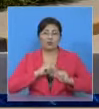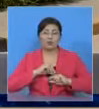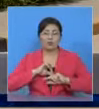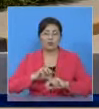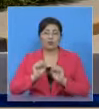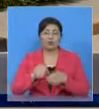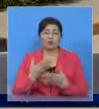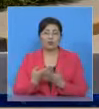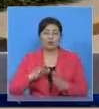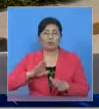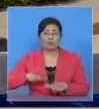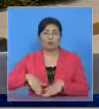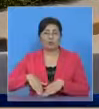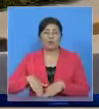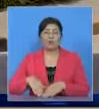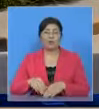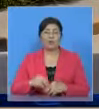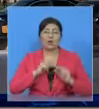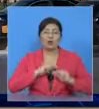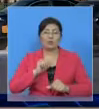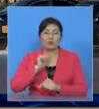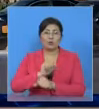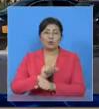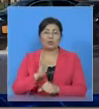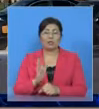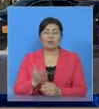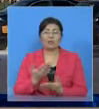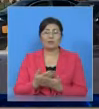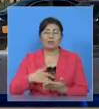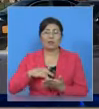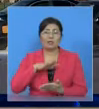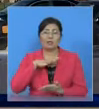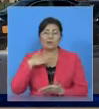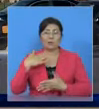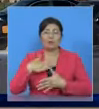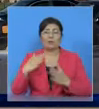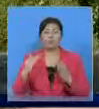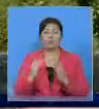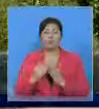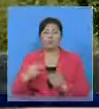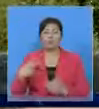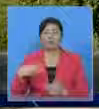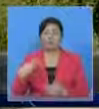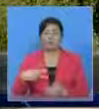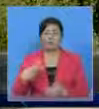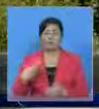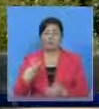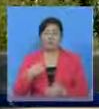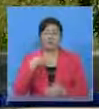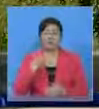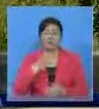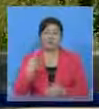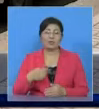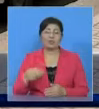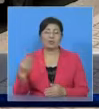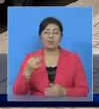олар жаңа заңды түрде жұмысын тоқтатады. Айта кетейік, қаладағы барлық көппәтерлі тұрғын үй 2022 жылдың 1 шілдесіне